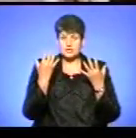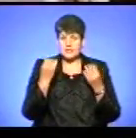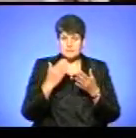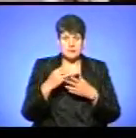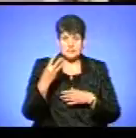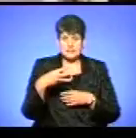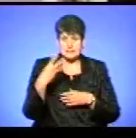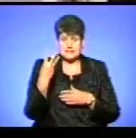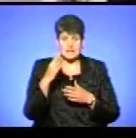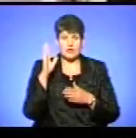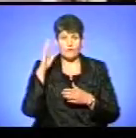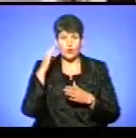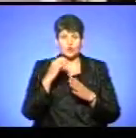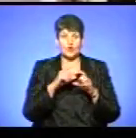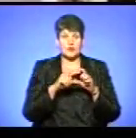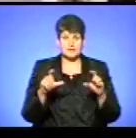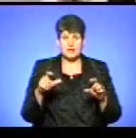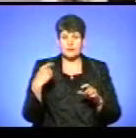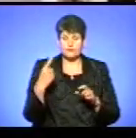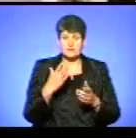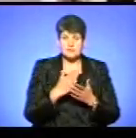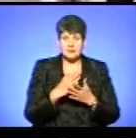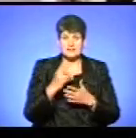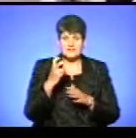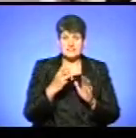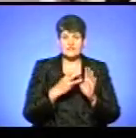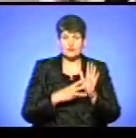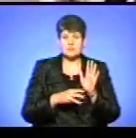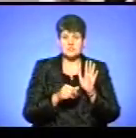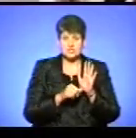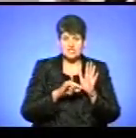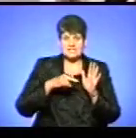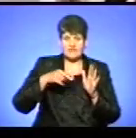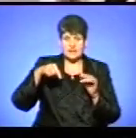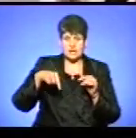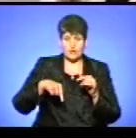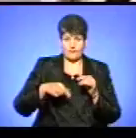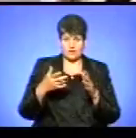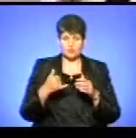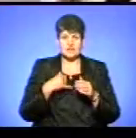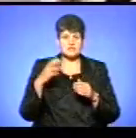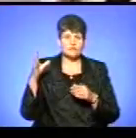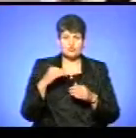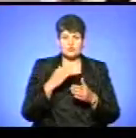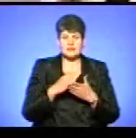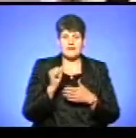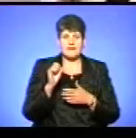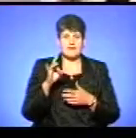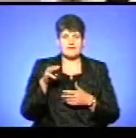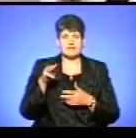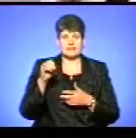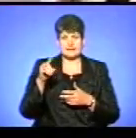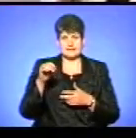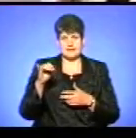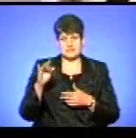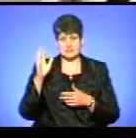33 водоканали в області, які мають 286 свердловин. У нас всюди йде артезіанська вода.